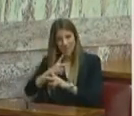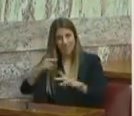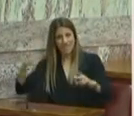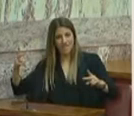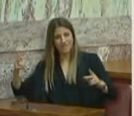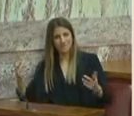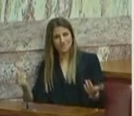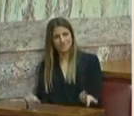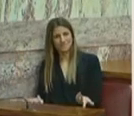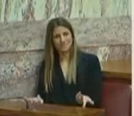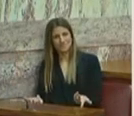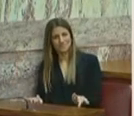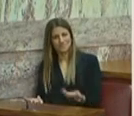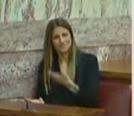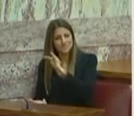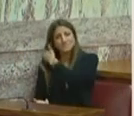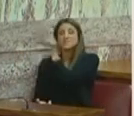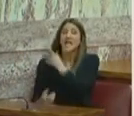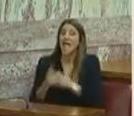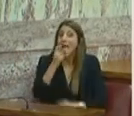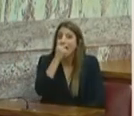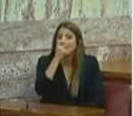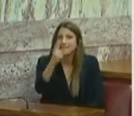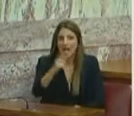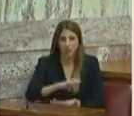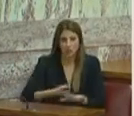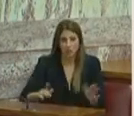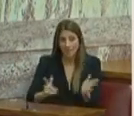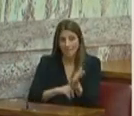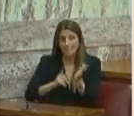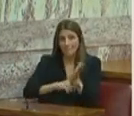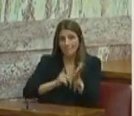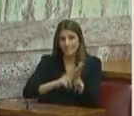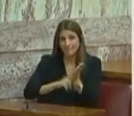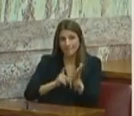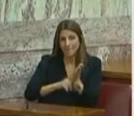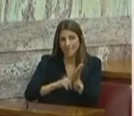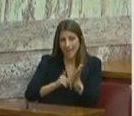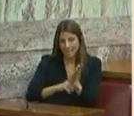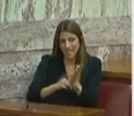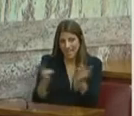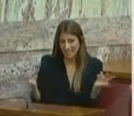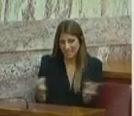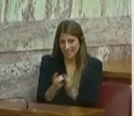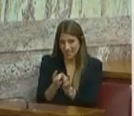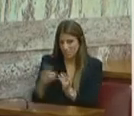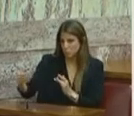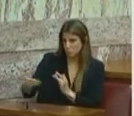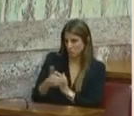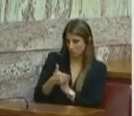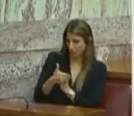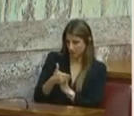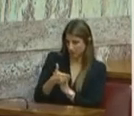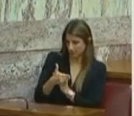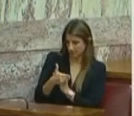κάθαρση. Και επιτέλους, θα έπρεπε, εάν σεβόταν την πρόταση την οποία κατέθεσε